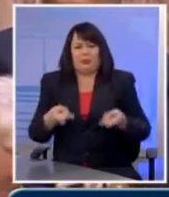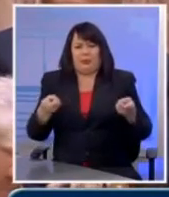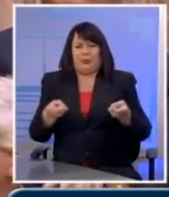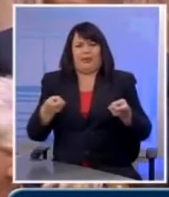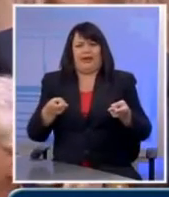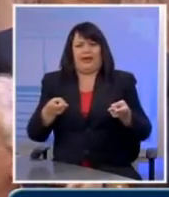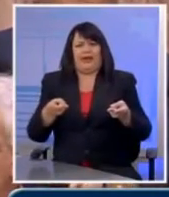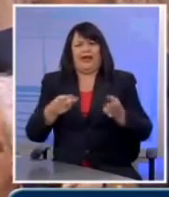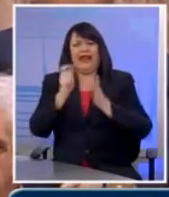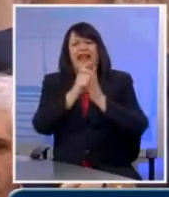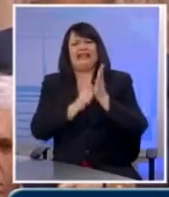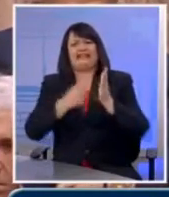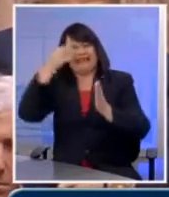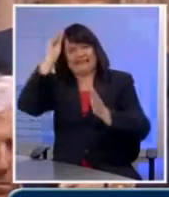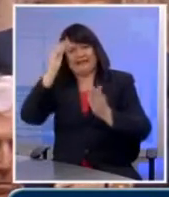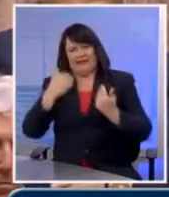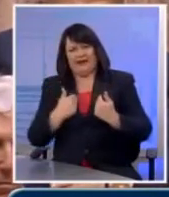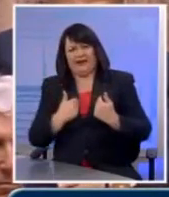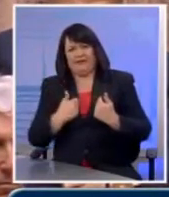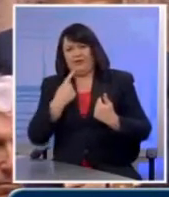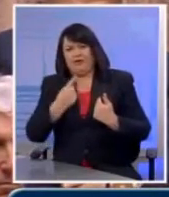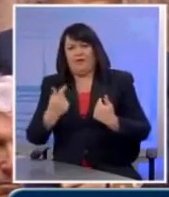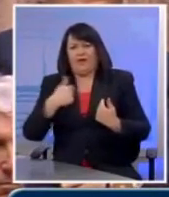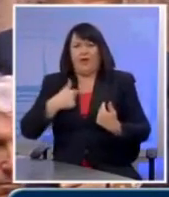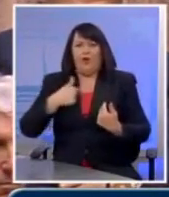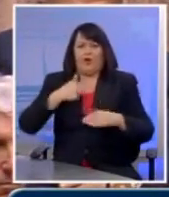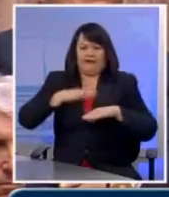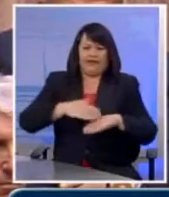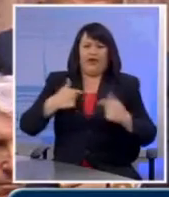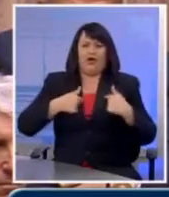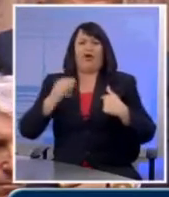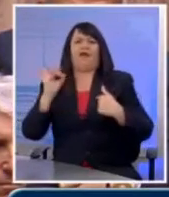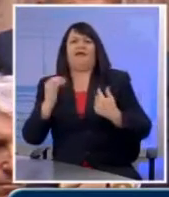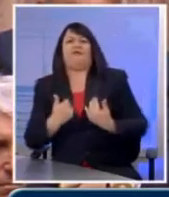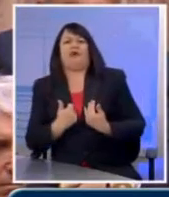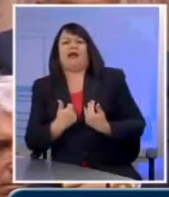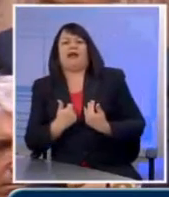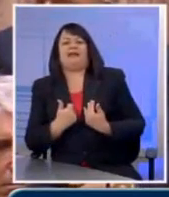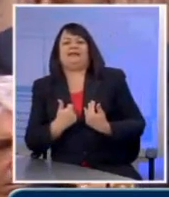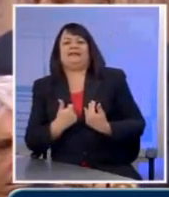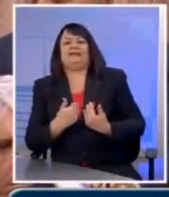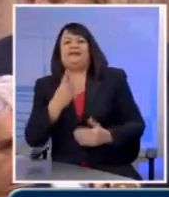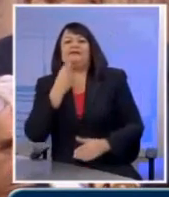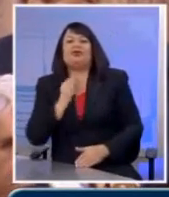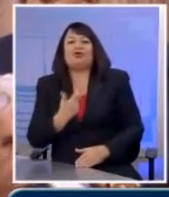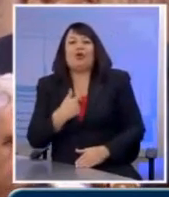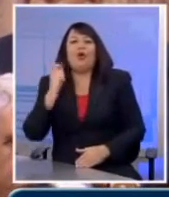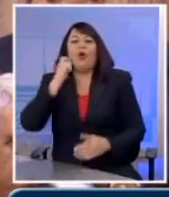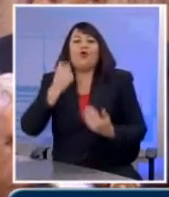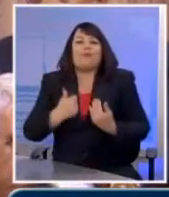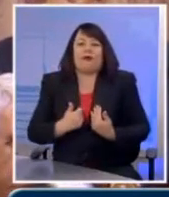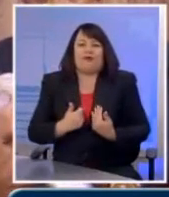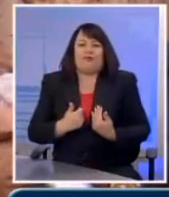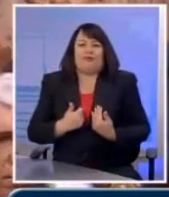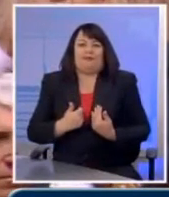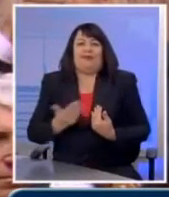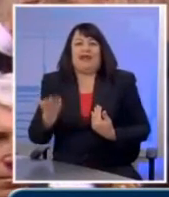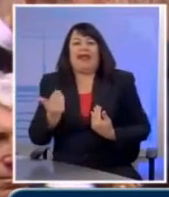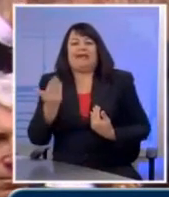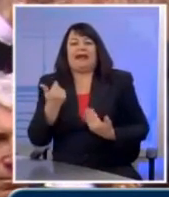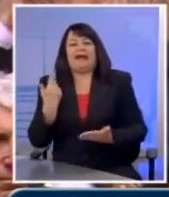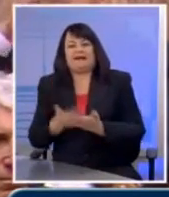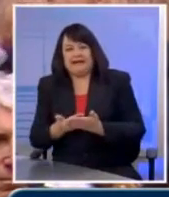Και φαντάζομαι επειδή ήταν πολύ ρηχή αυτή η λίστα, γι' αυτό άκουσα και το όνομά μου. Πρέπει